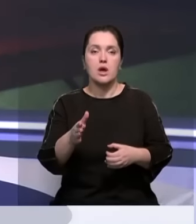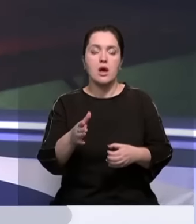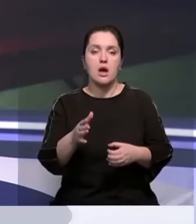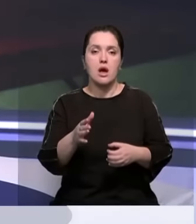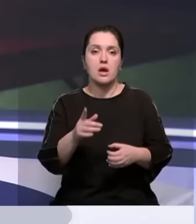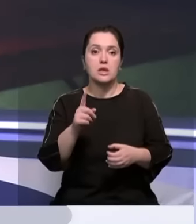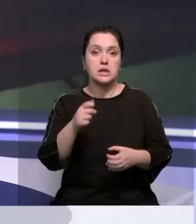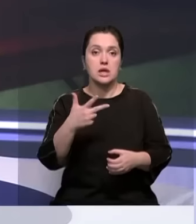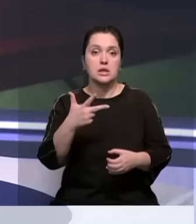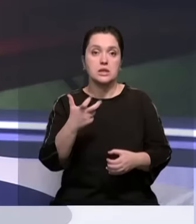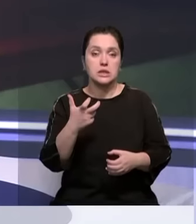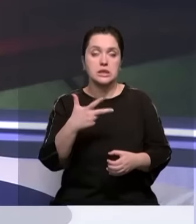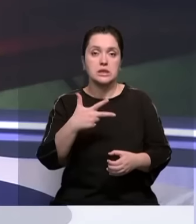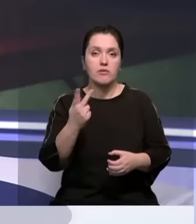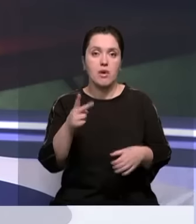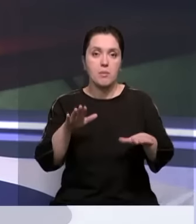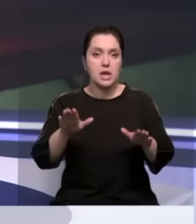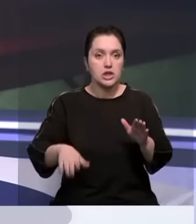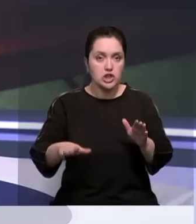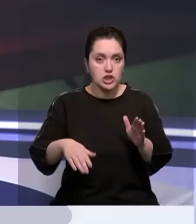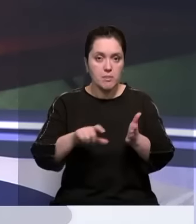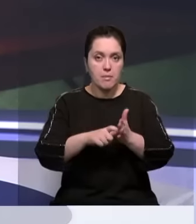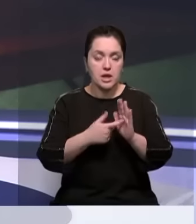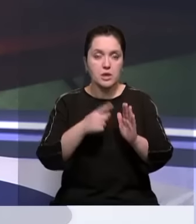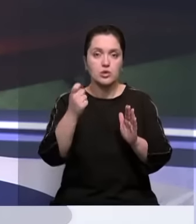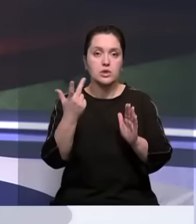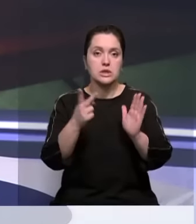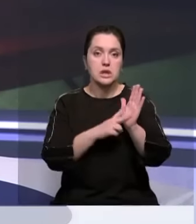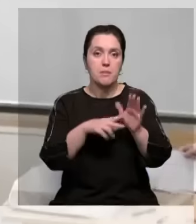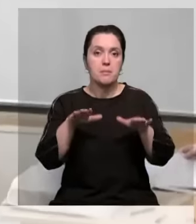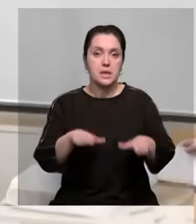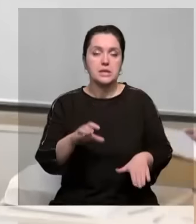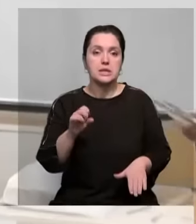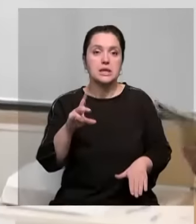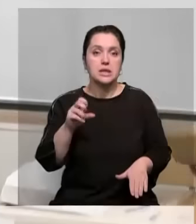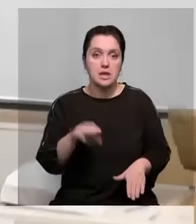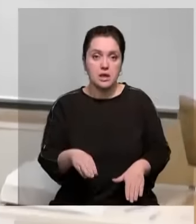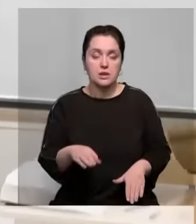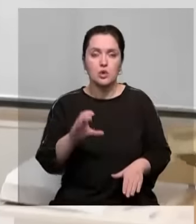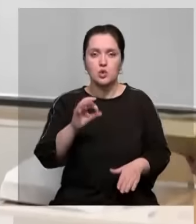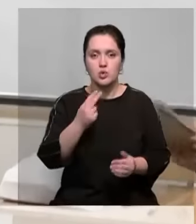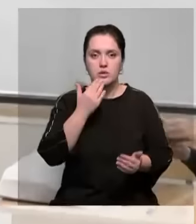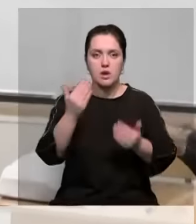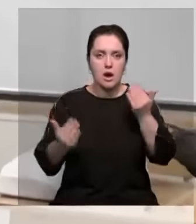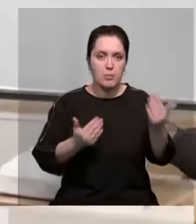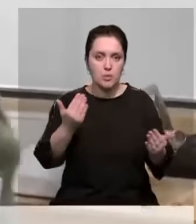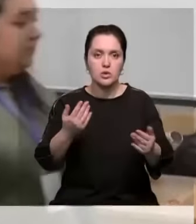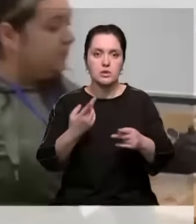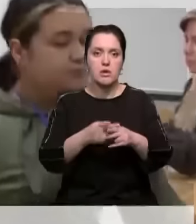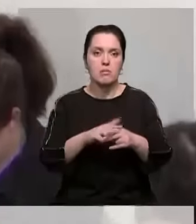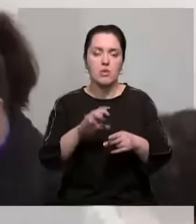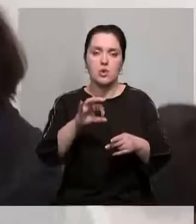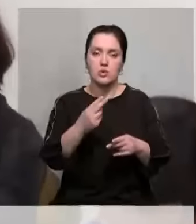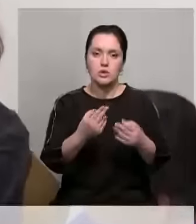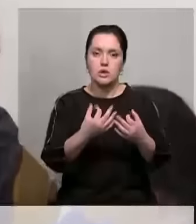за 332 места в Нижней Палате и 137 мест в Сенате. Согласно соцопросам, фаворитами